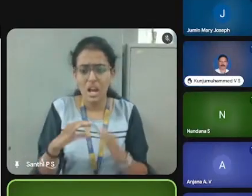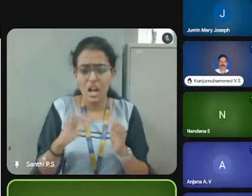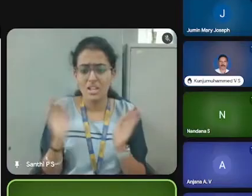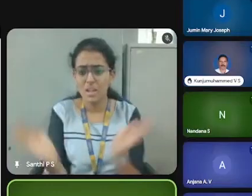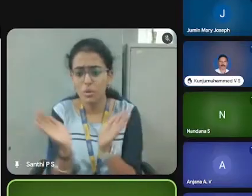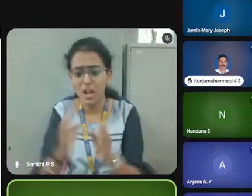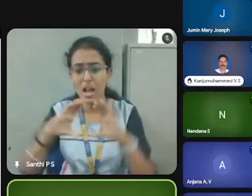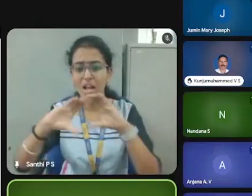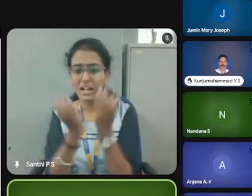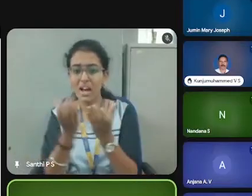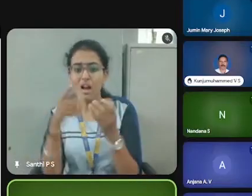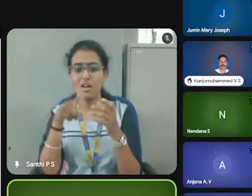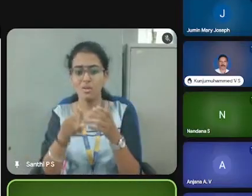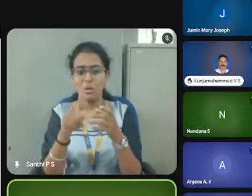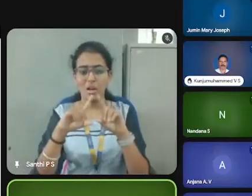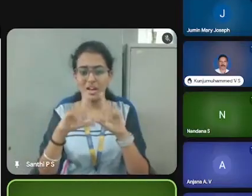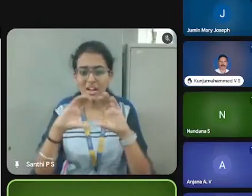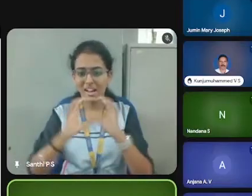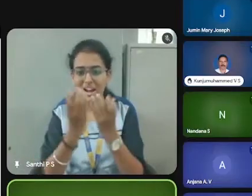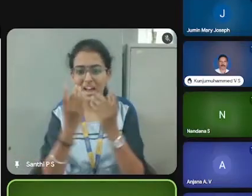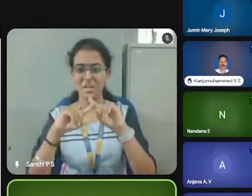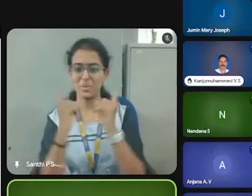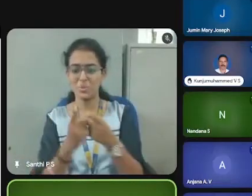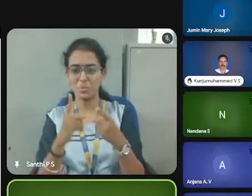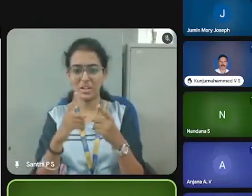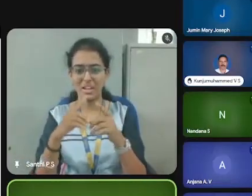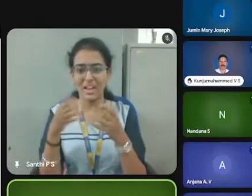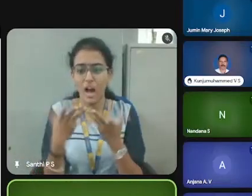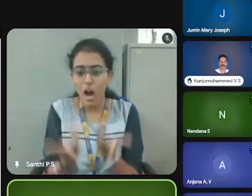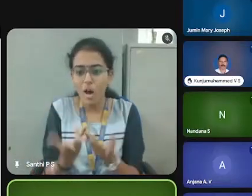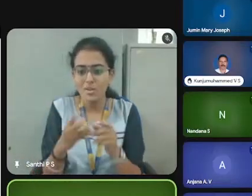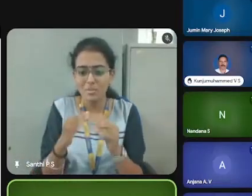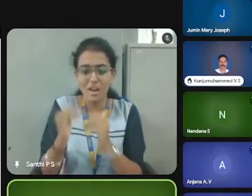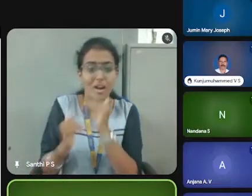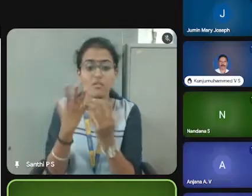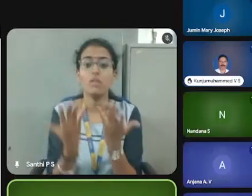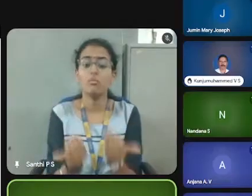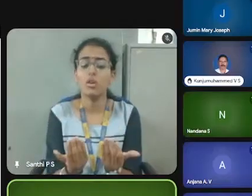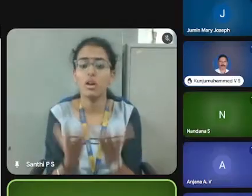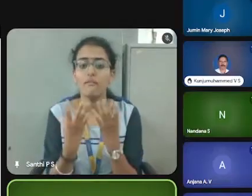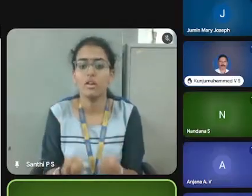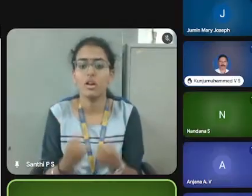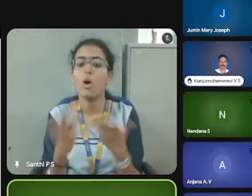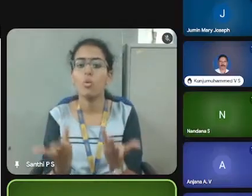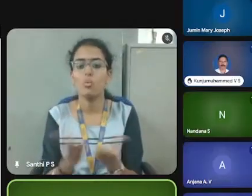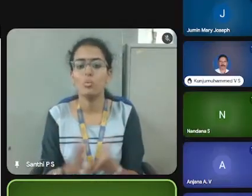അന്തരീക്ഷം നമുക്ക് എങ്ങനെ മെച്ചപ്പെടുത്താമെന്നാണ്. ഷാര മാം ഓൺലൈൻ ഉണ്ടെങ്കിൽ ഒന്ന് ആൻസർ ചെയ്യാൻ സാധിക്കുമോ?